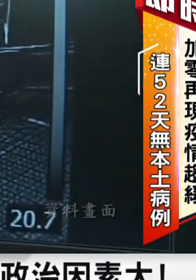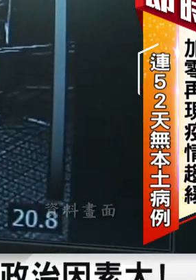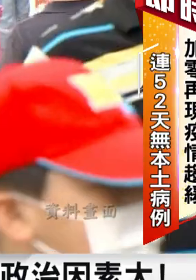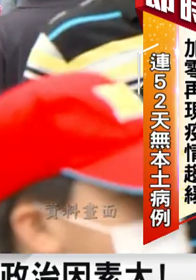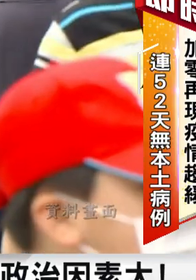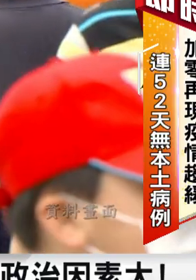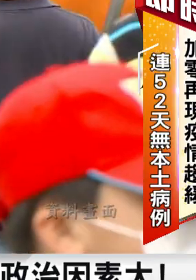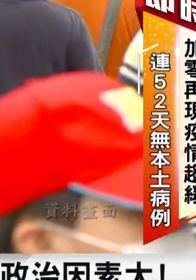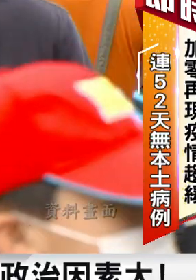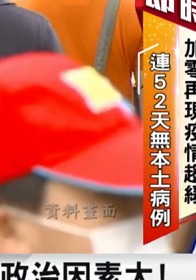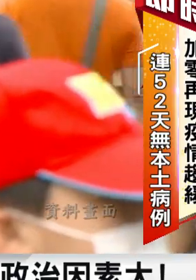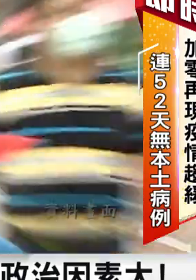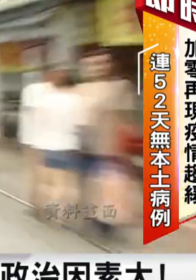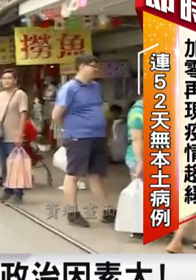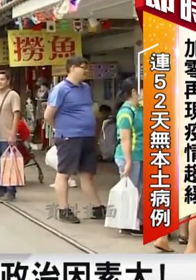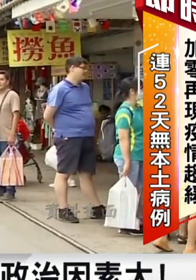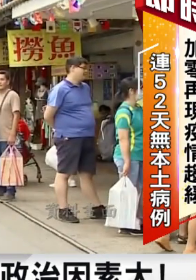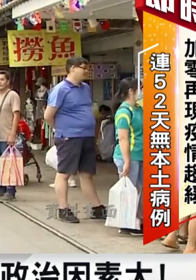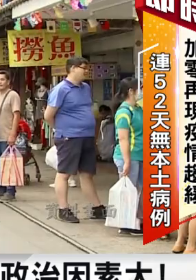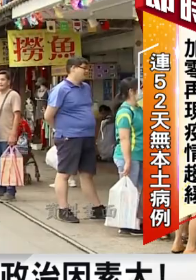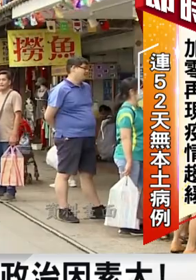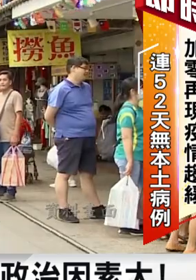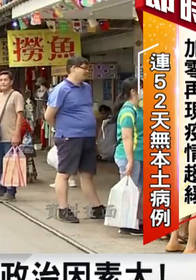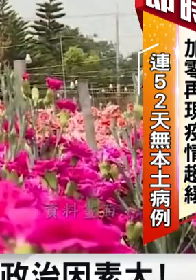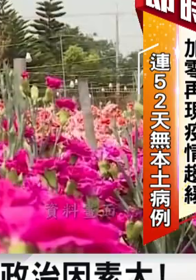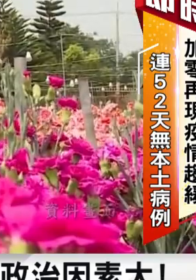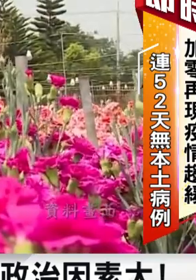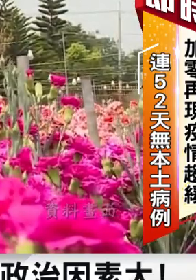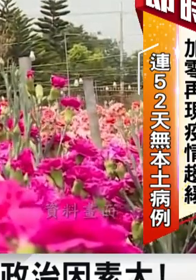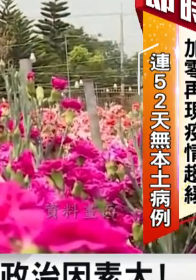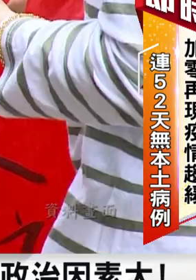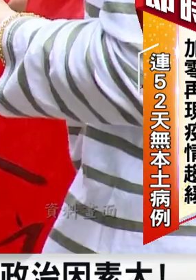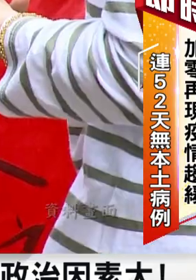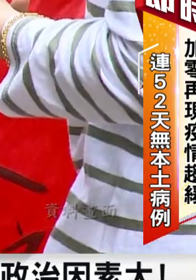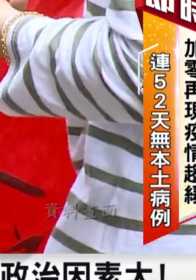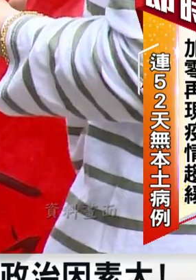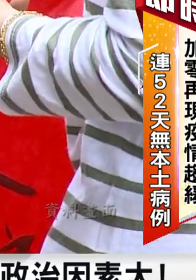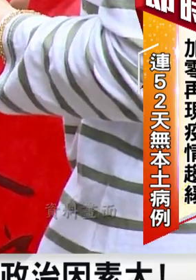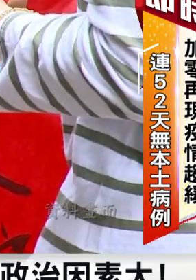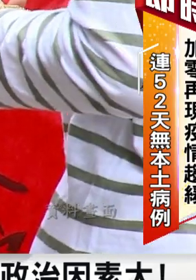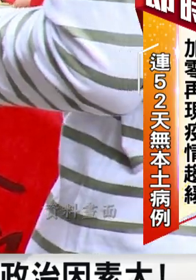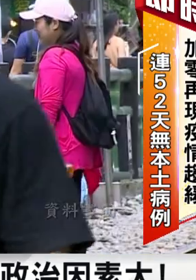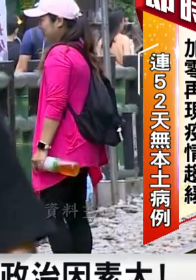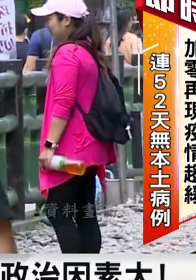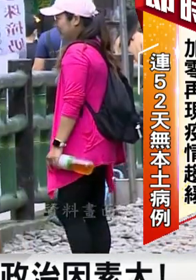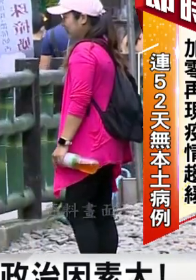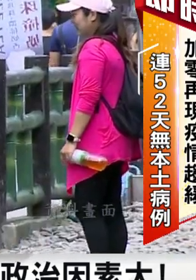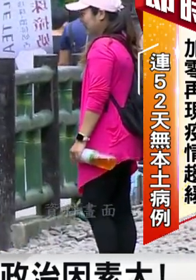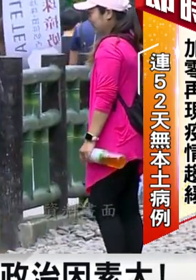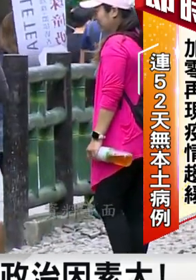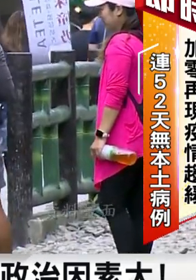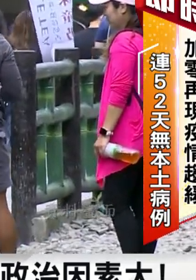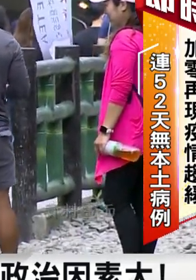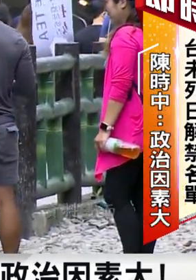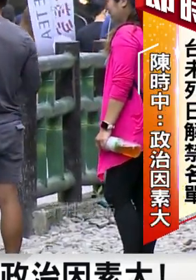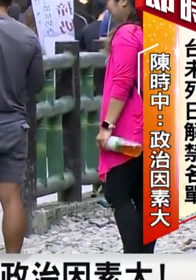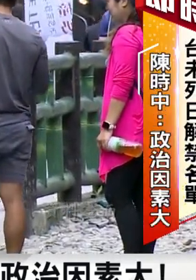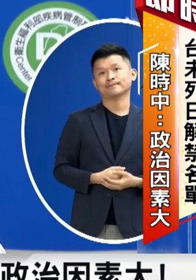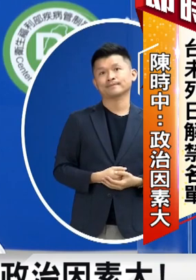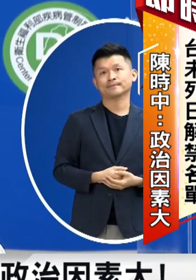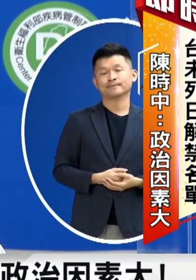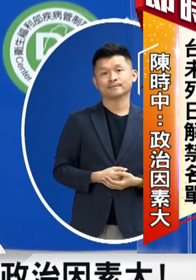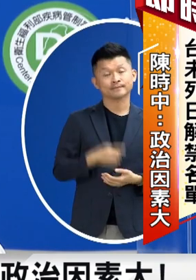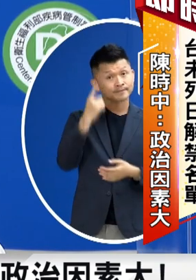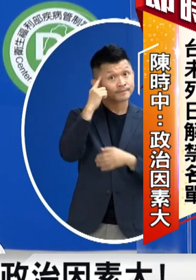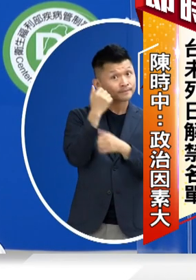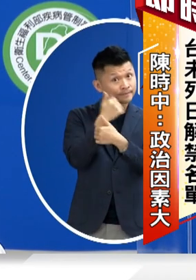稳定，更维持超过50天没有本土病例的记录，那为何各国陆续解封首波名单都没有纳入台湾？